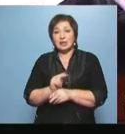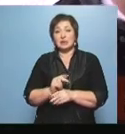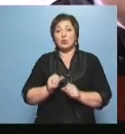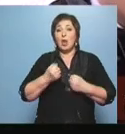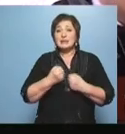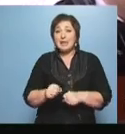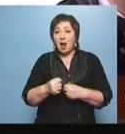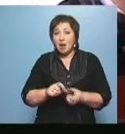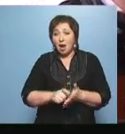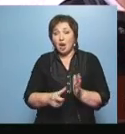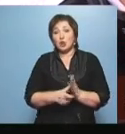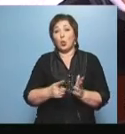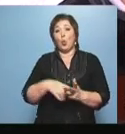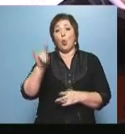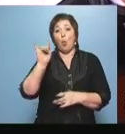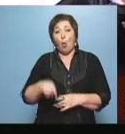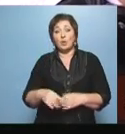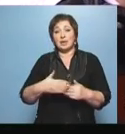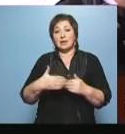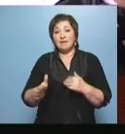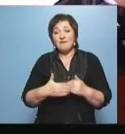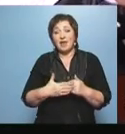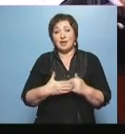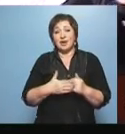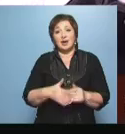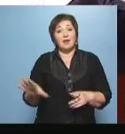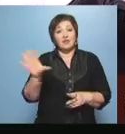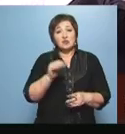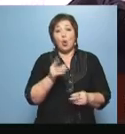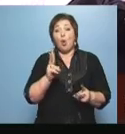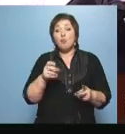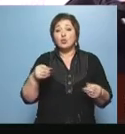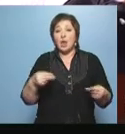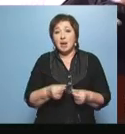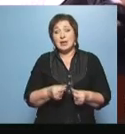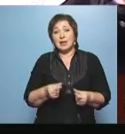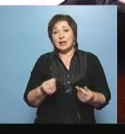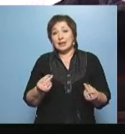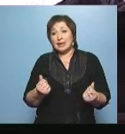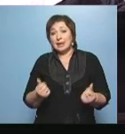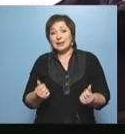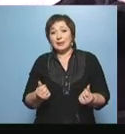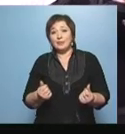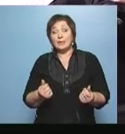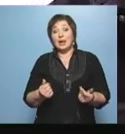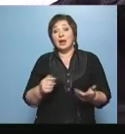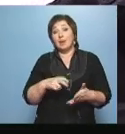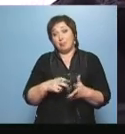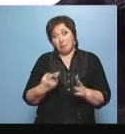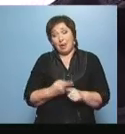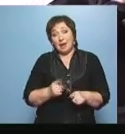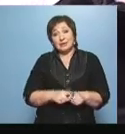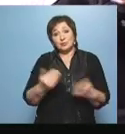Это окна, двери, где-то коммуналка, может быть, хромает. Поэтому вот